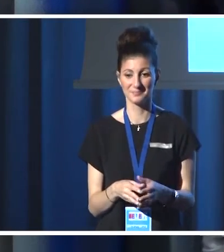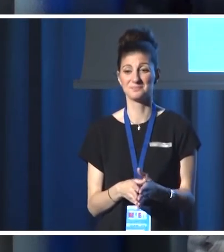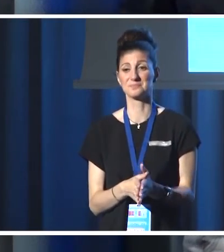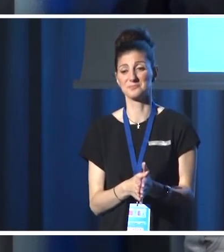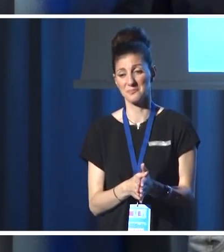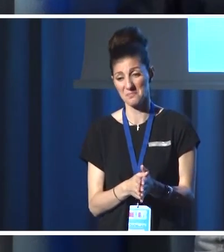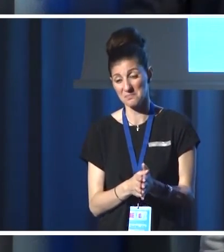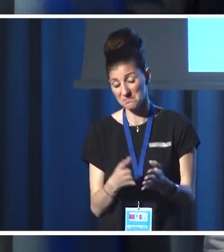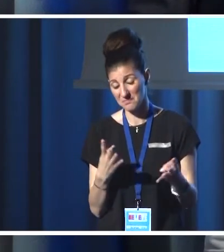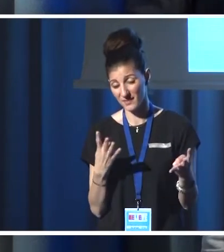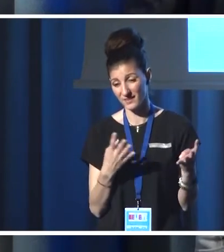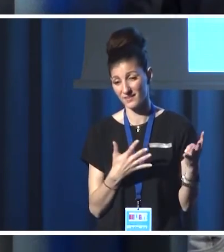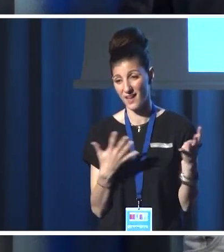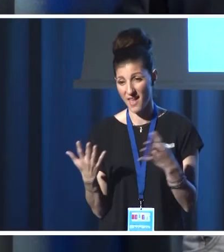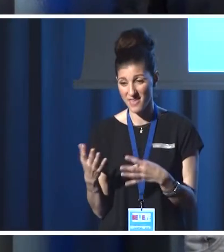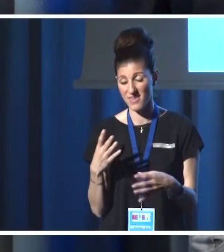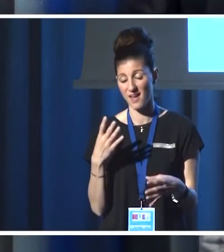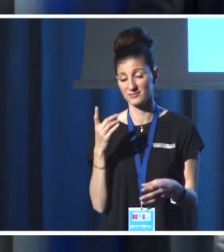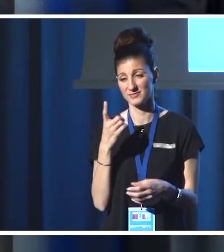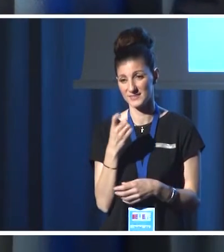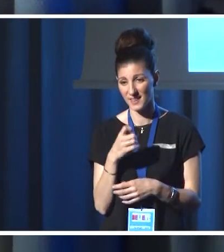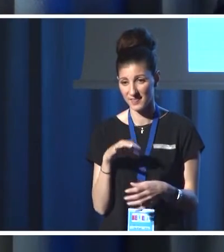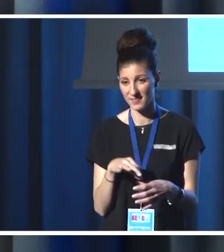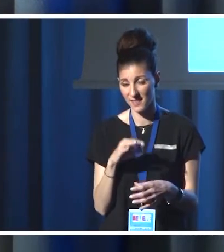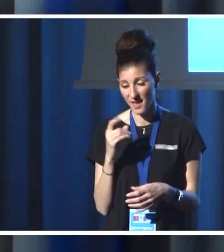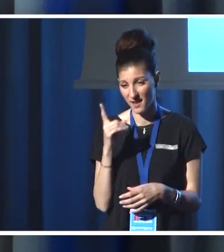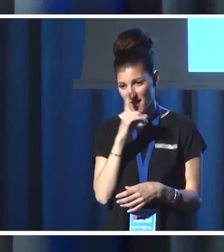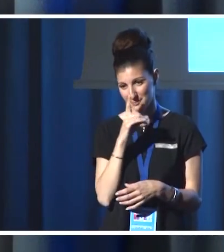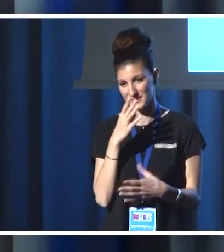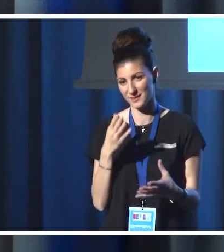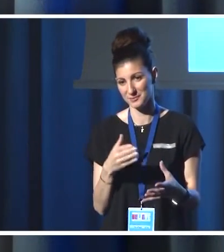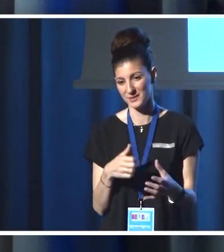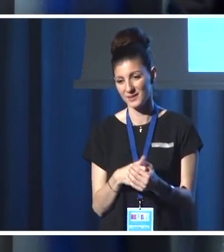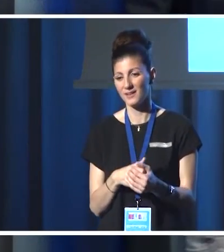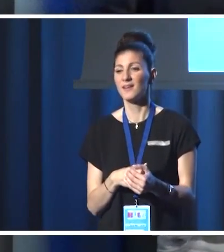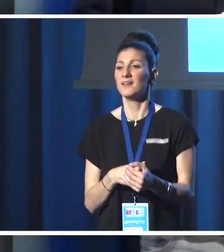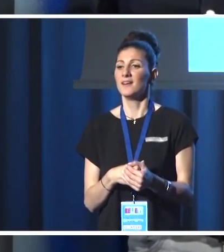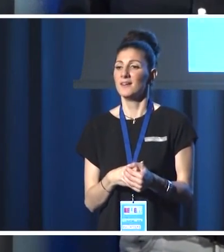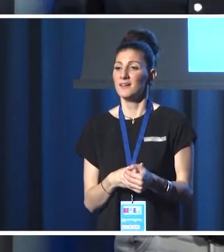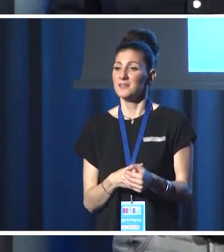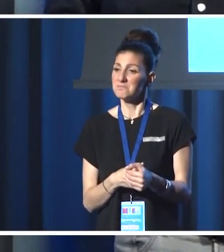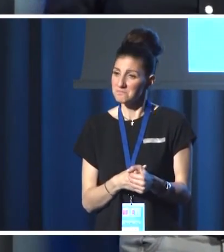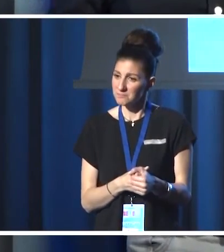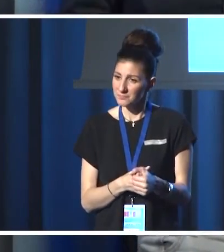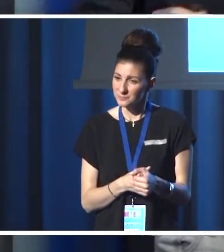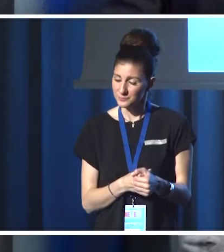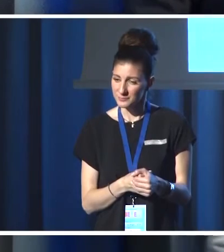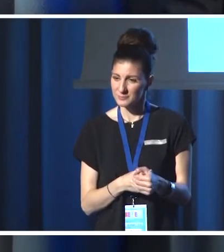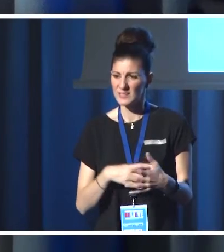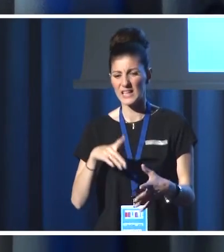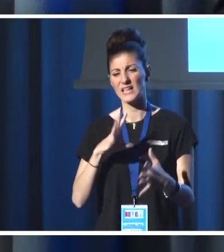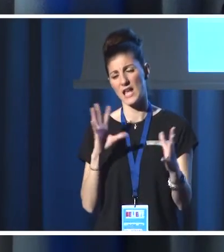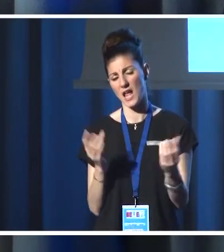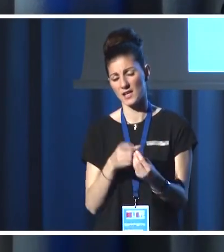αυτό ένα στους 10 θεωρώ ότι ναι όντως γιατί η σκληρή η ζωή μας είναι πλέον σκληρή και έχει πολλές απαιτήσεις ναι δεν